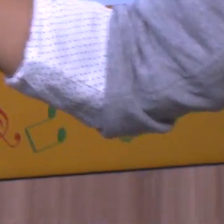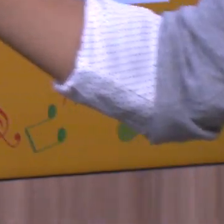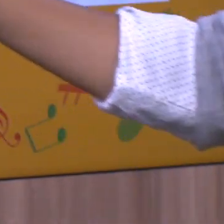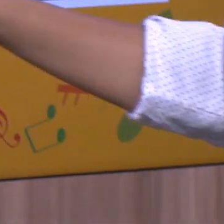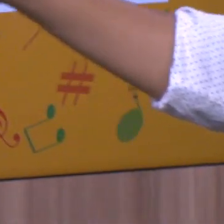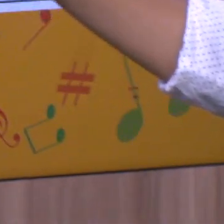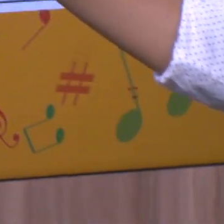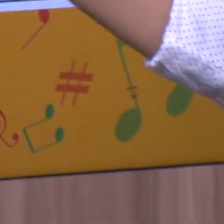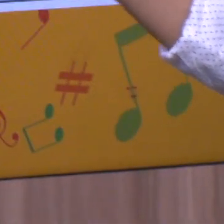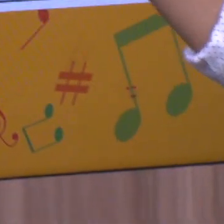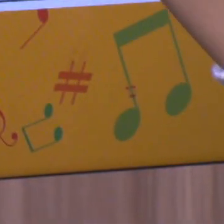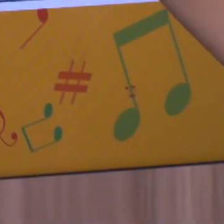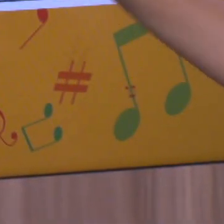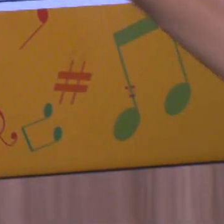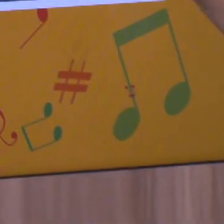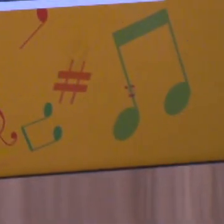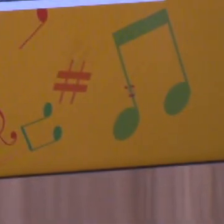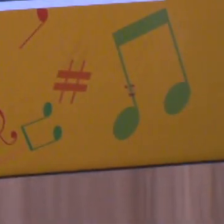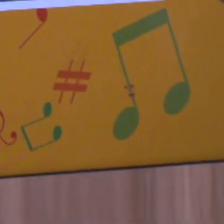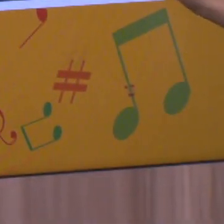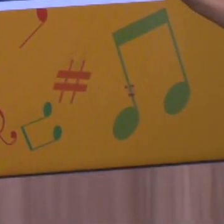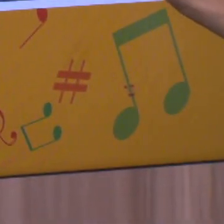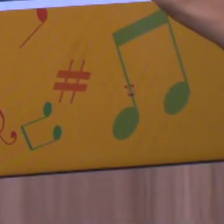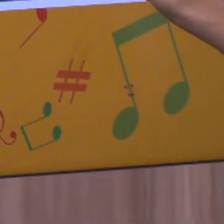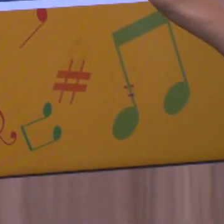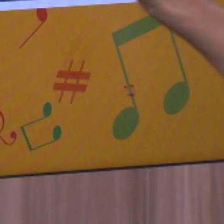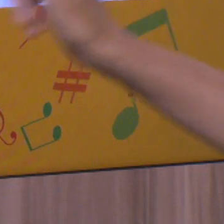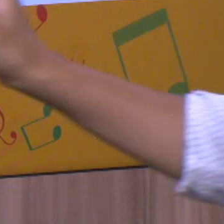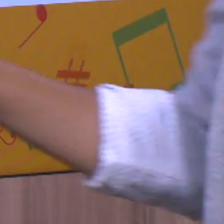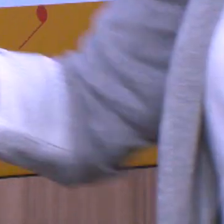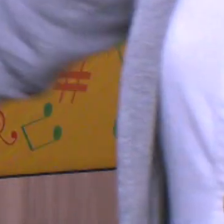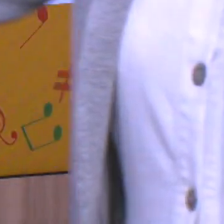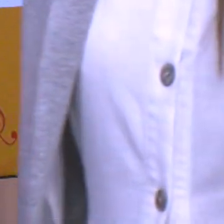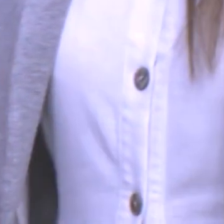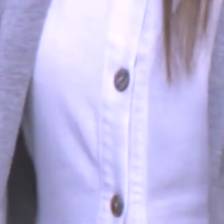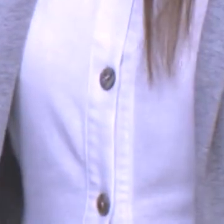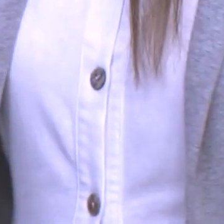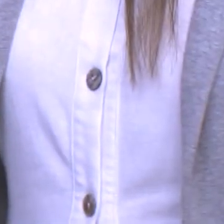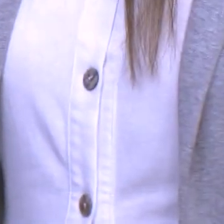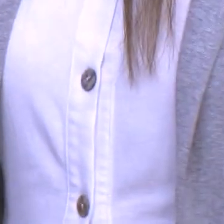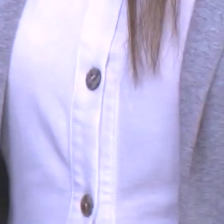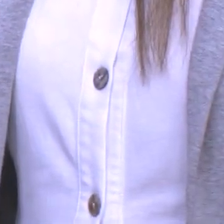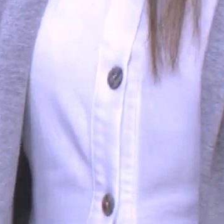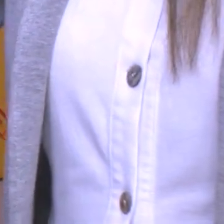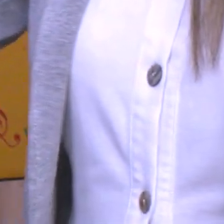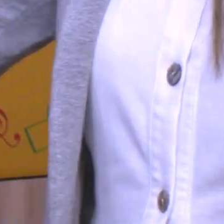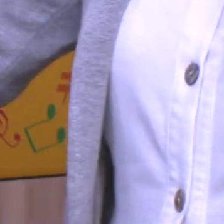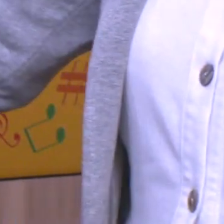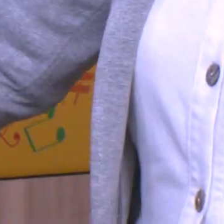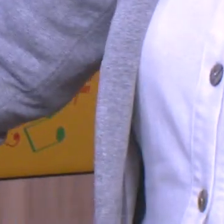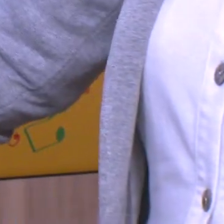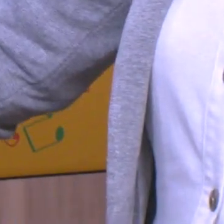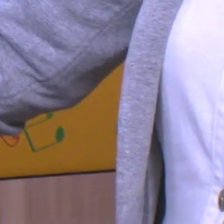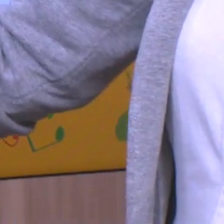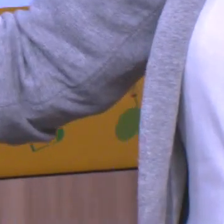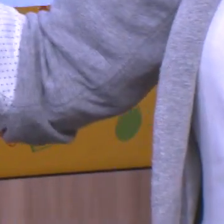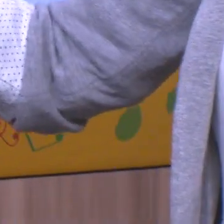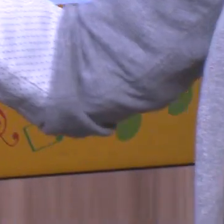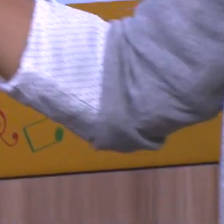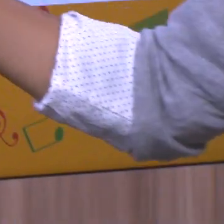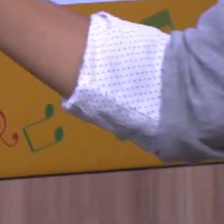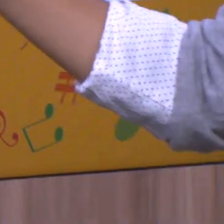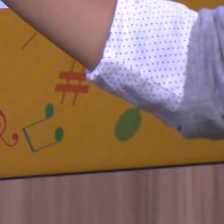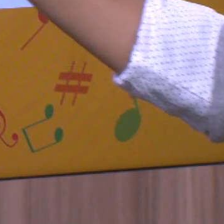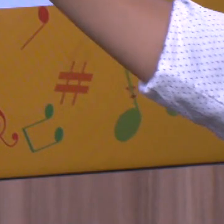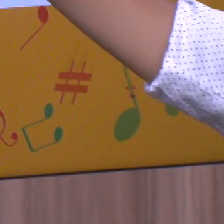lá, sol, mi, lá, sol, mi. sol, do, si, la, sol,